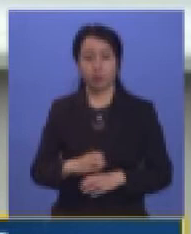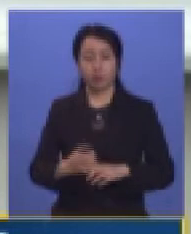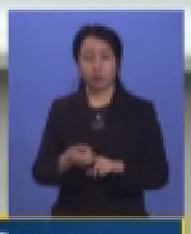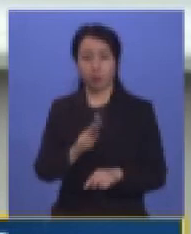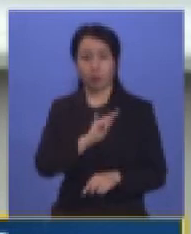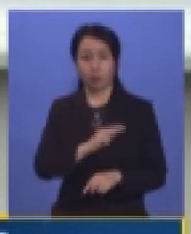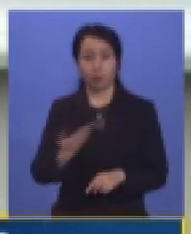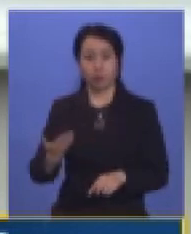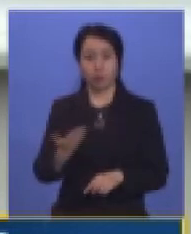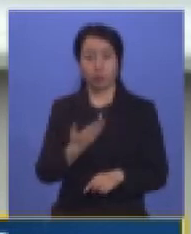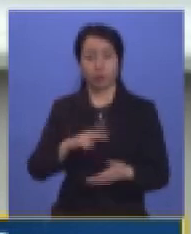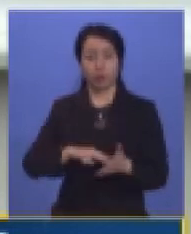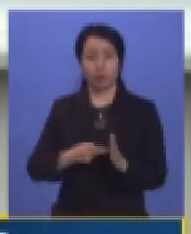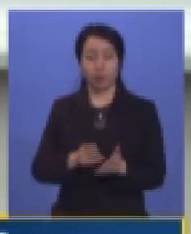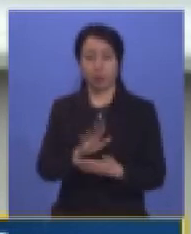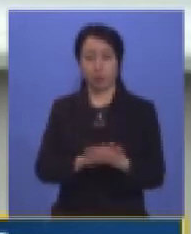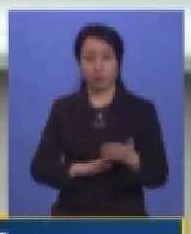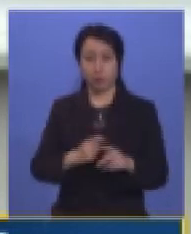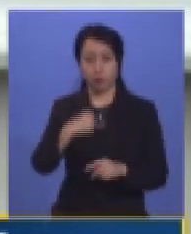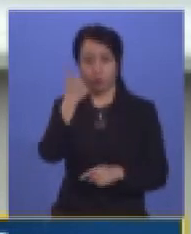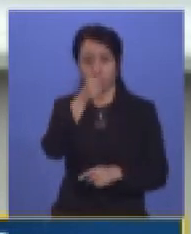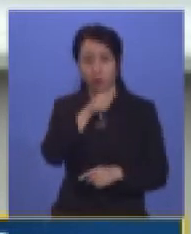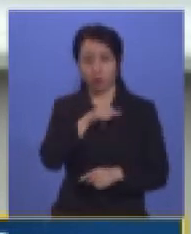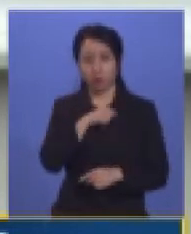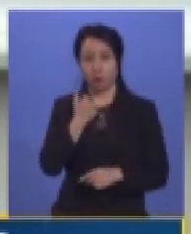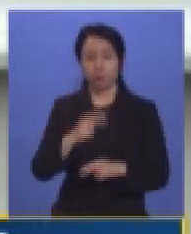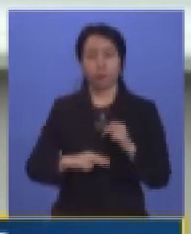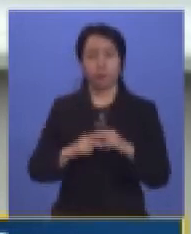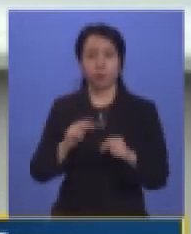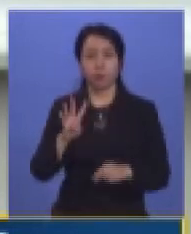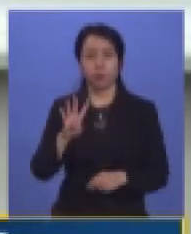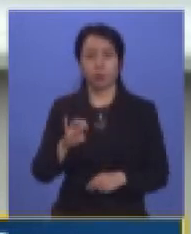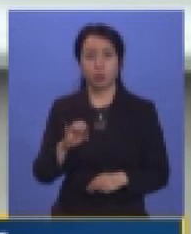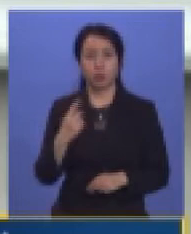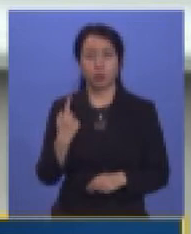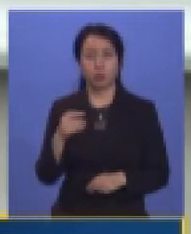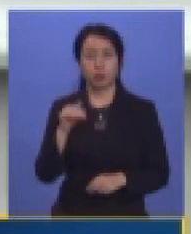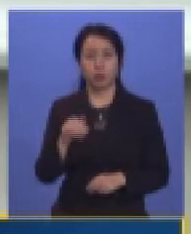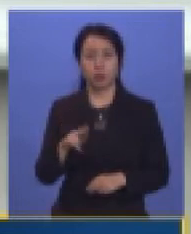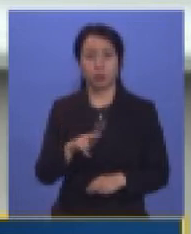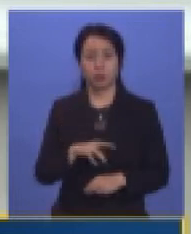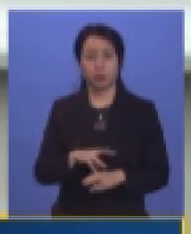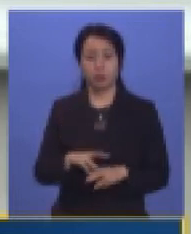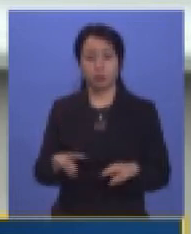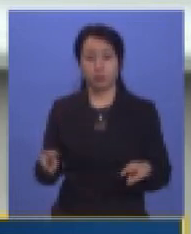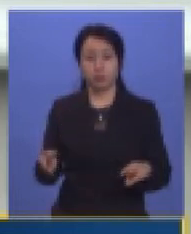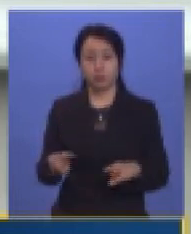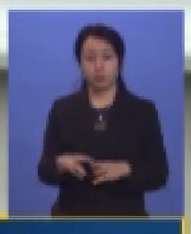работу мы планомерно продолжаем в текущем году будет построено 401 тысяча квадратных метров